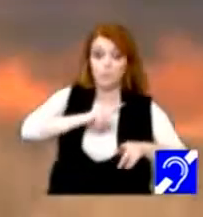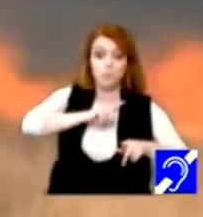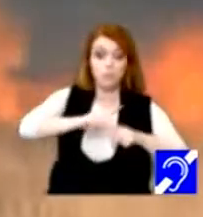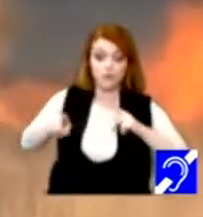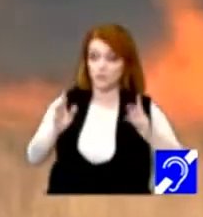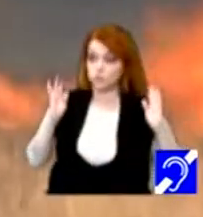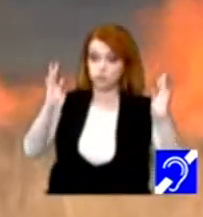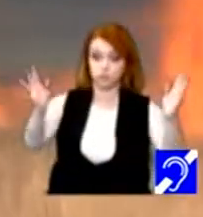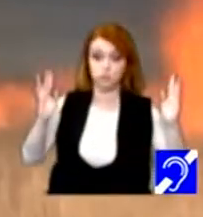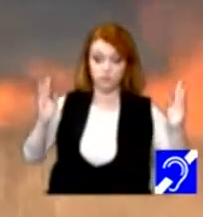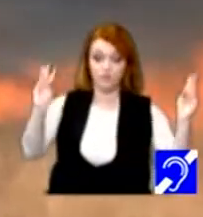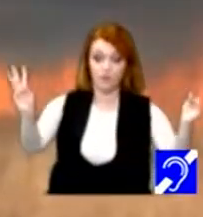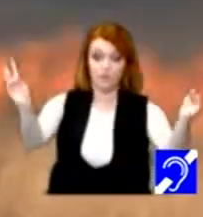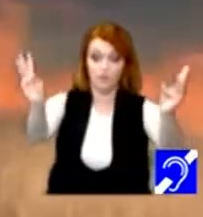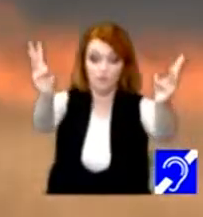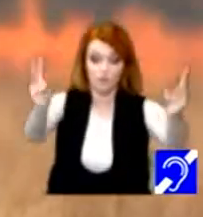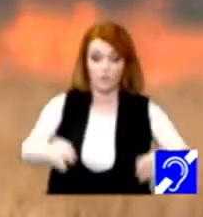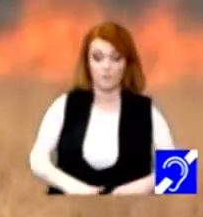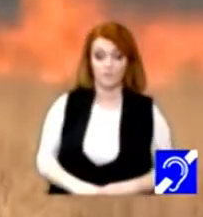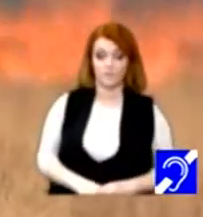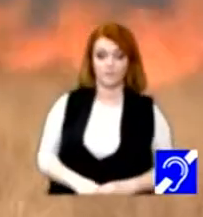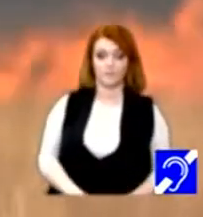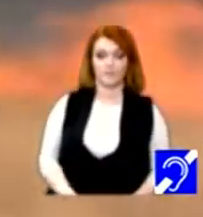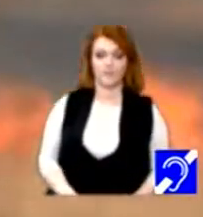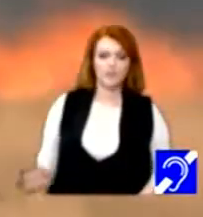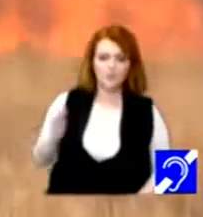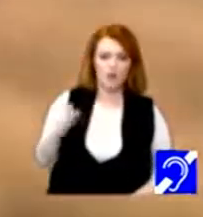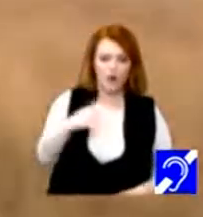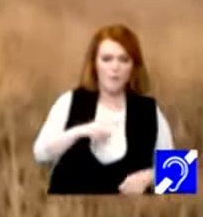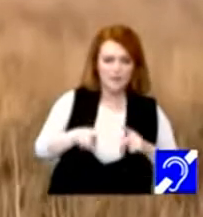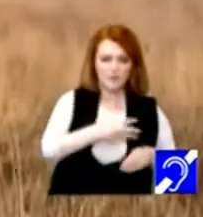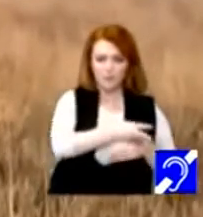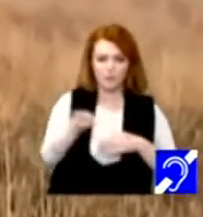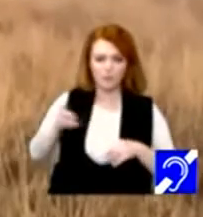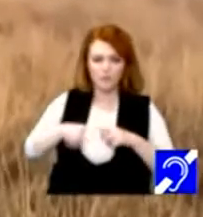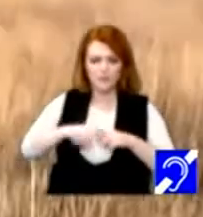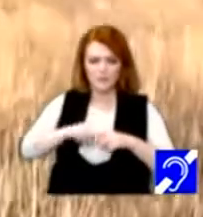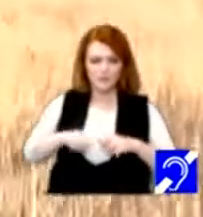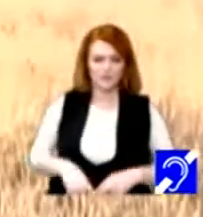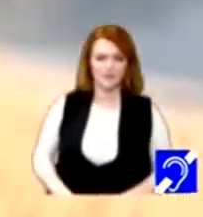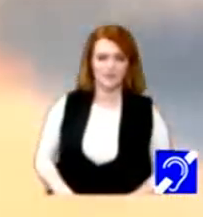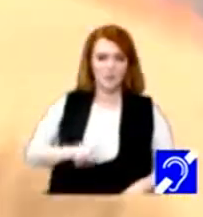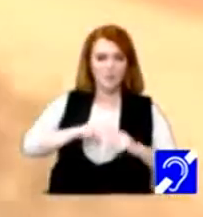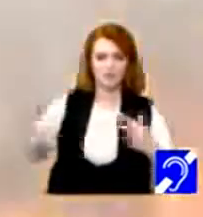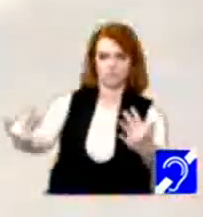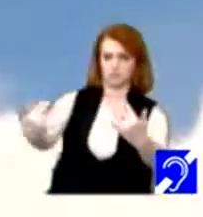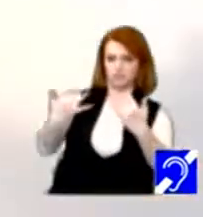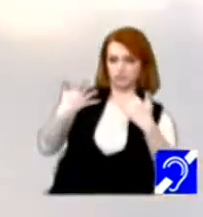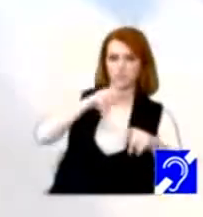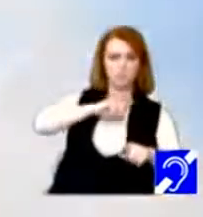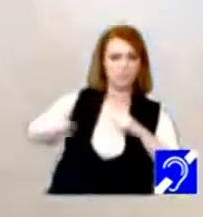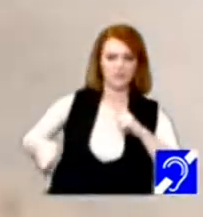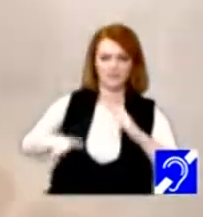întâmplat și unei echipe a televiziunii CBS. Let's go! We're gonna go now, we're going! We